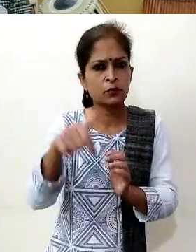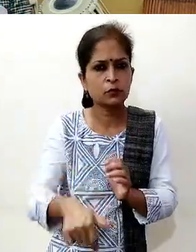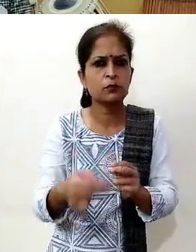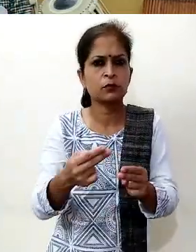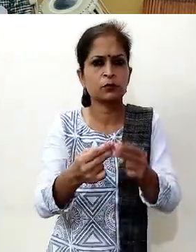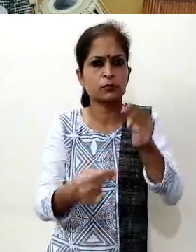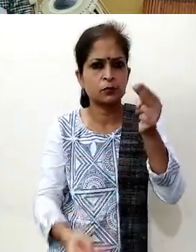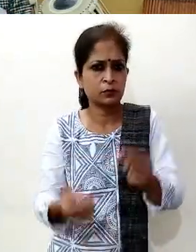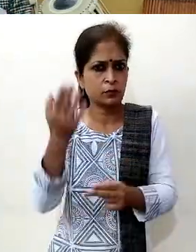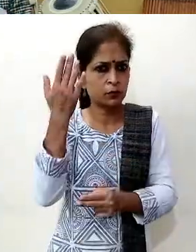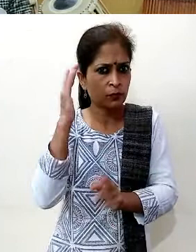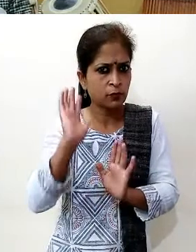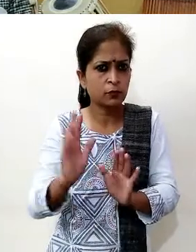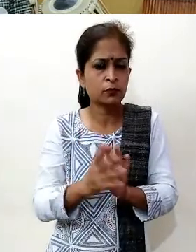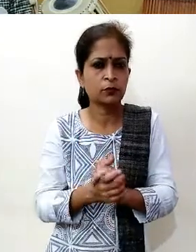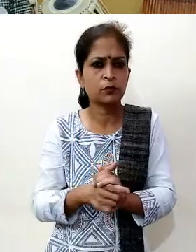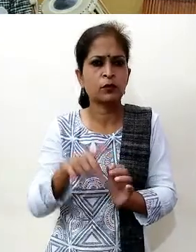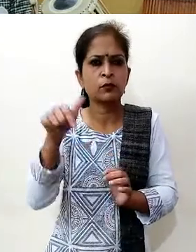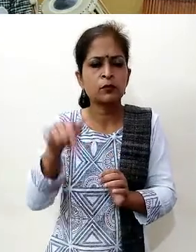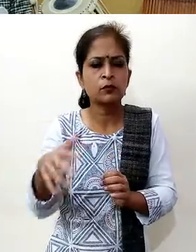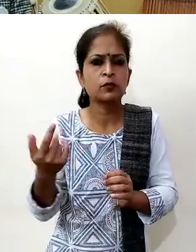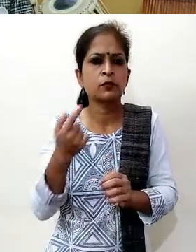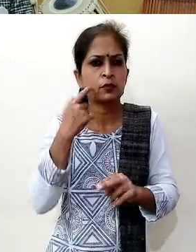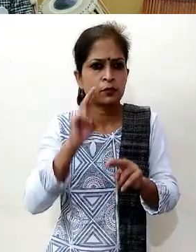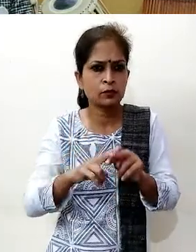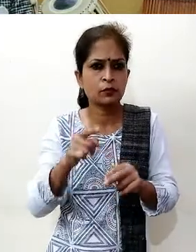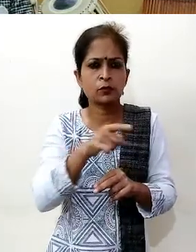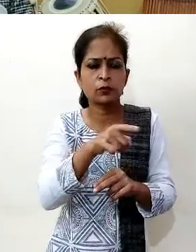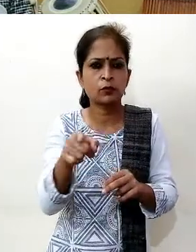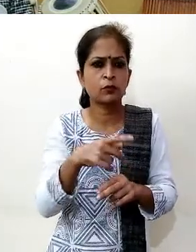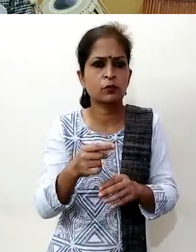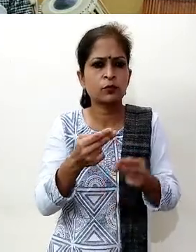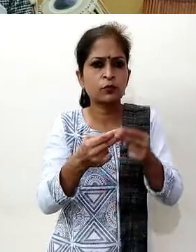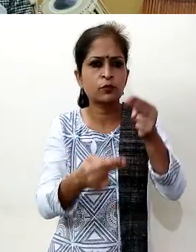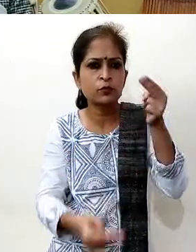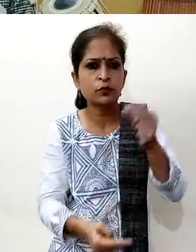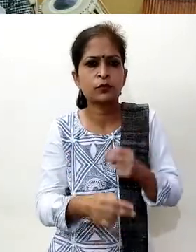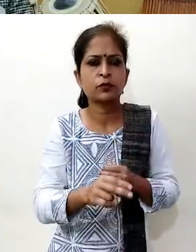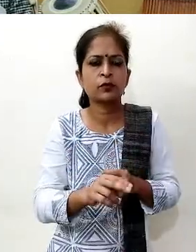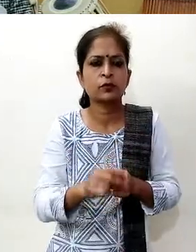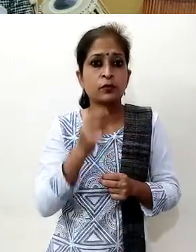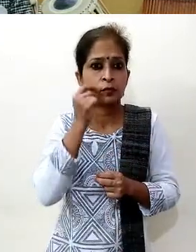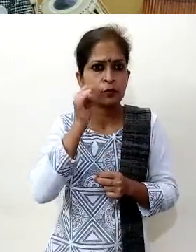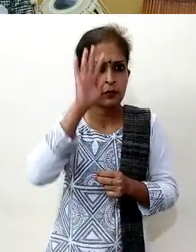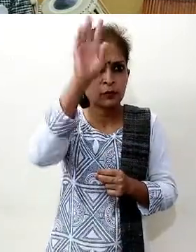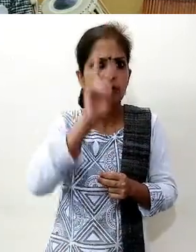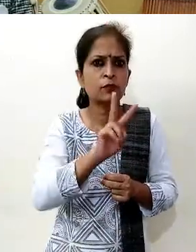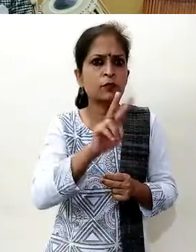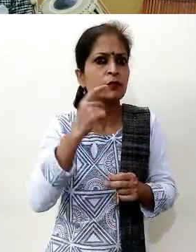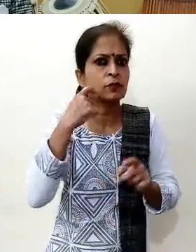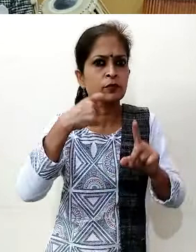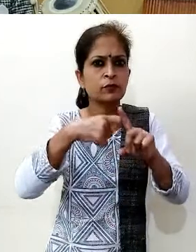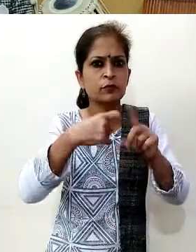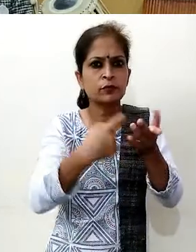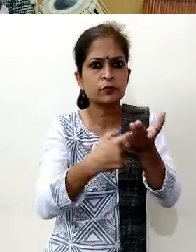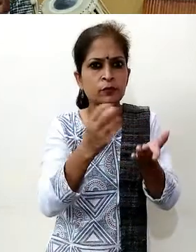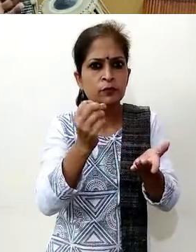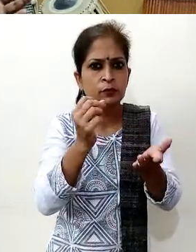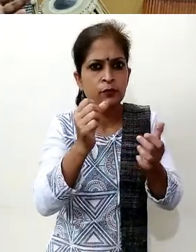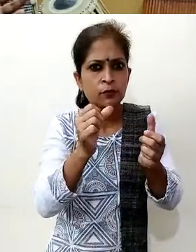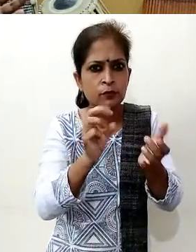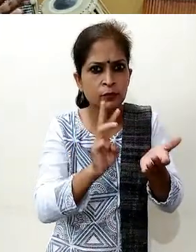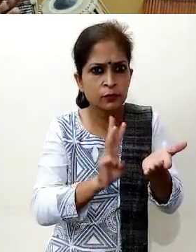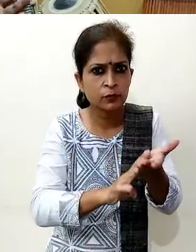आप विक्रम और वेताल की कहानियां सुने तो यहाँ सुना है ना आपने, तो वहां